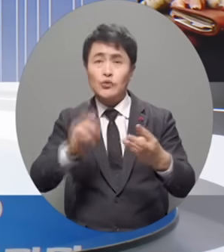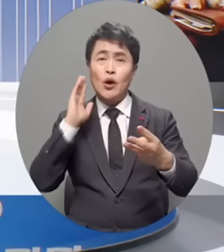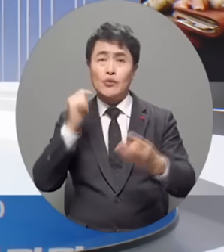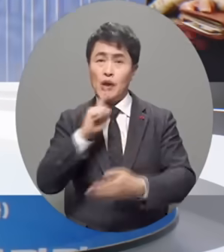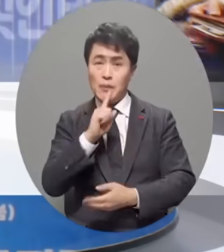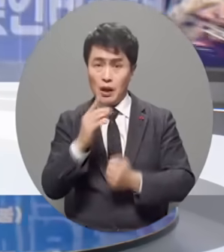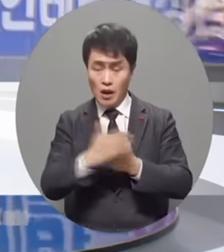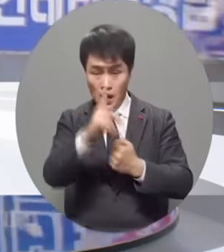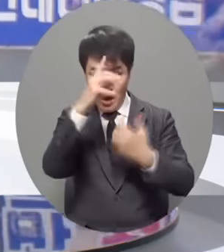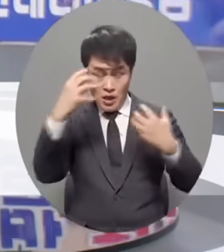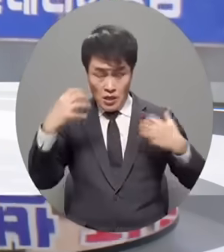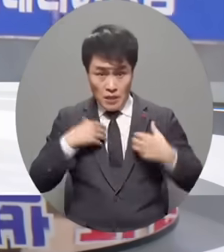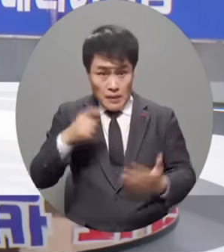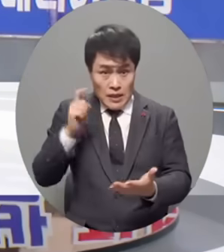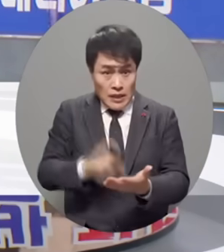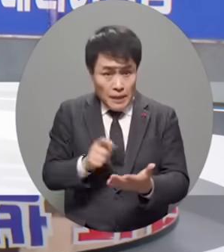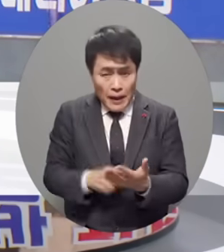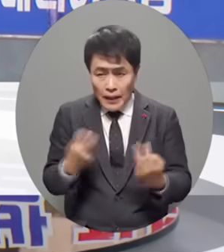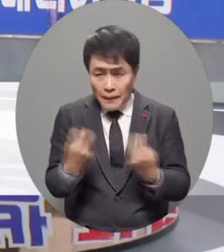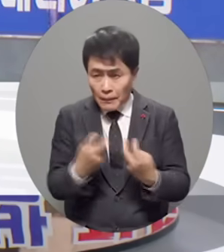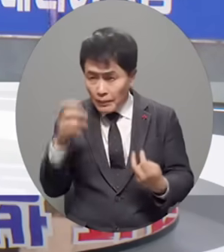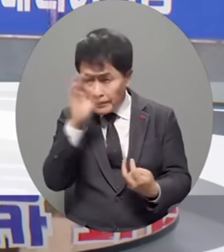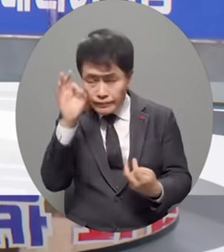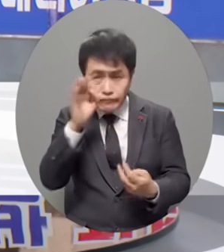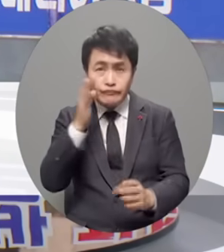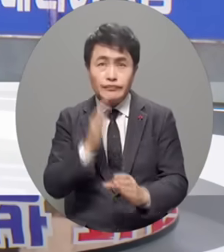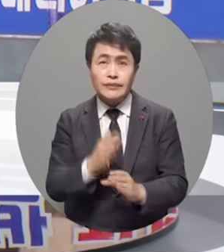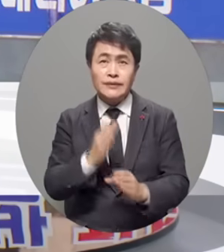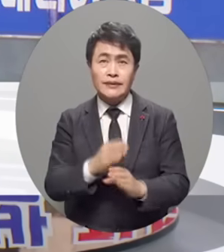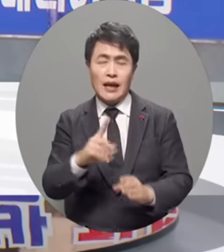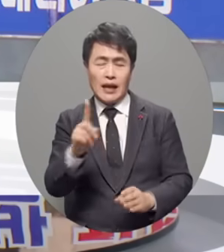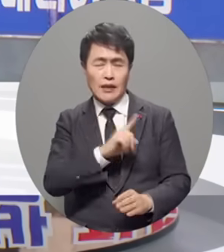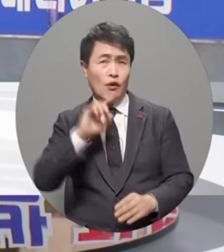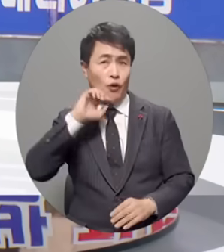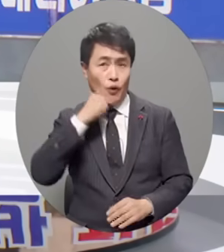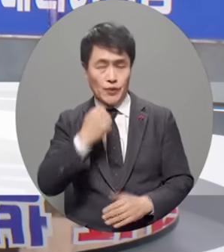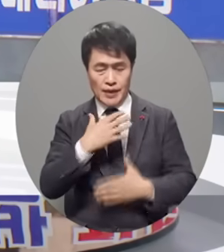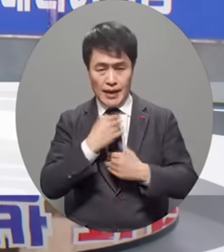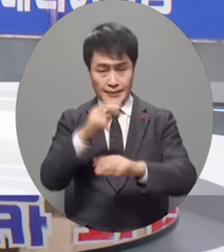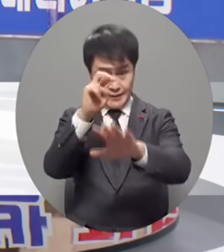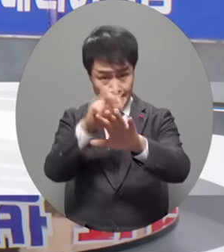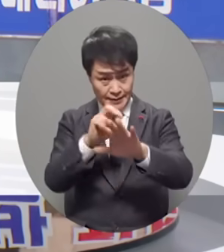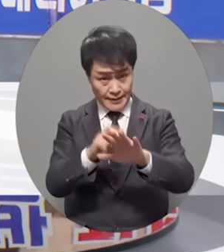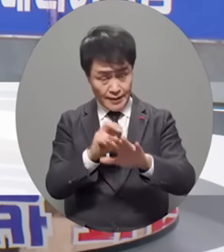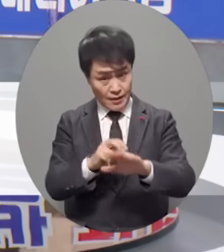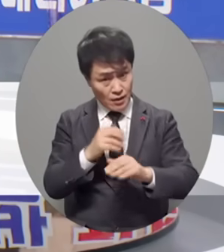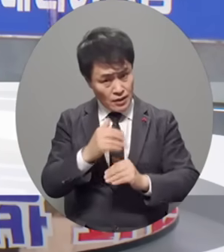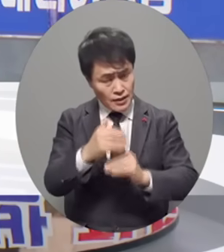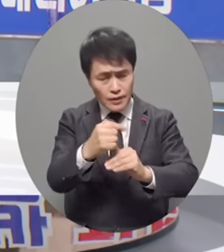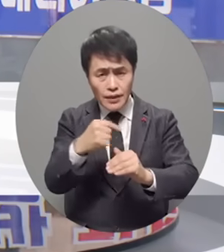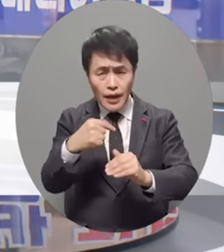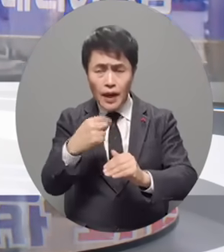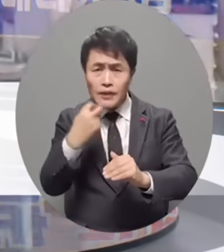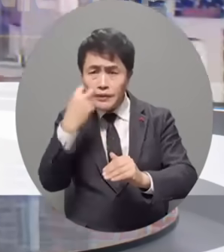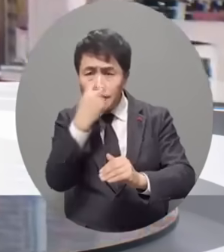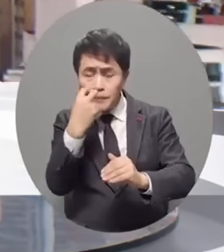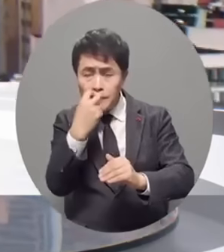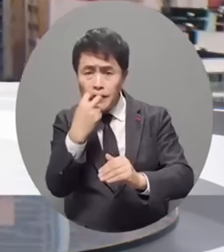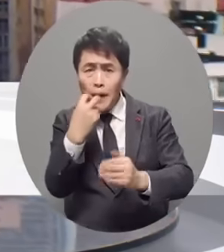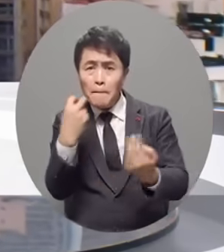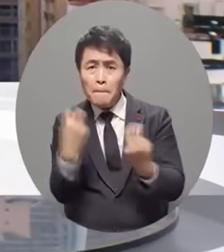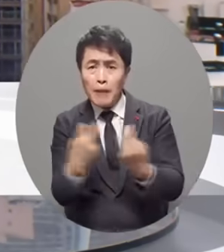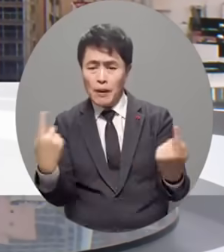정부가 부랴부랴 방안을 찾고 있습니다. 가장 통과하기 힘든 안전진단의 절차와 심사 비중을 조정하는